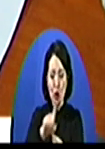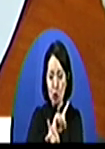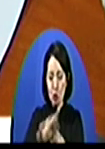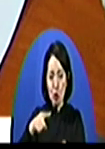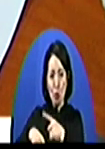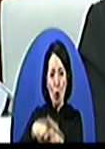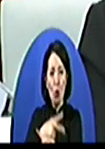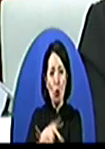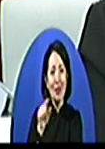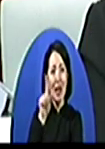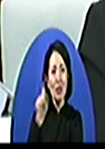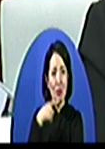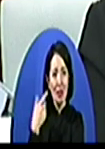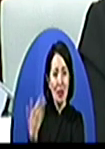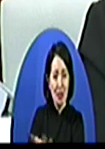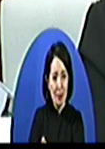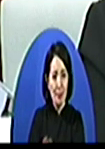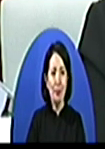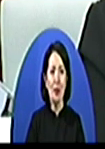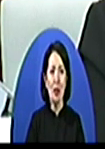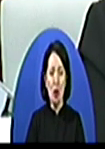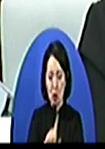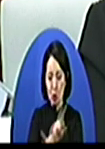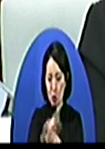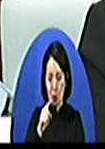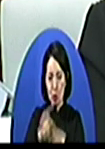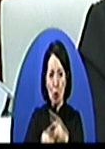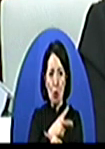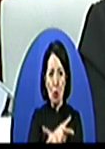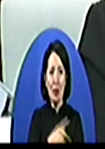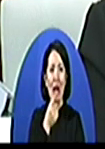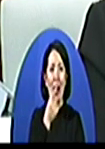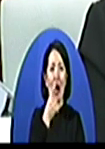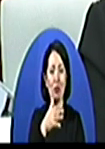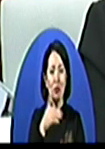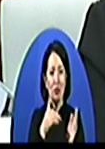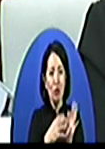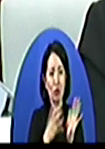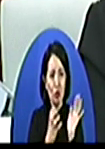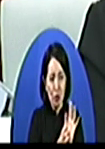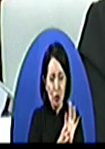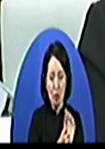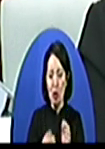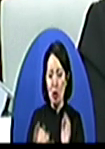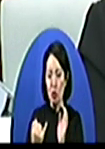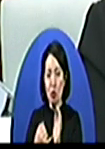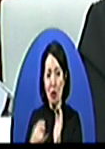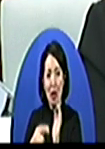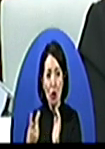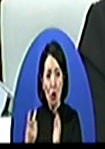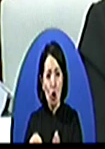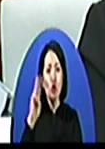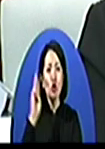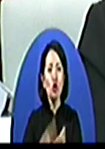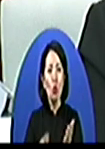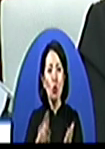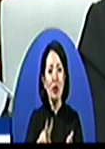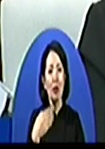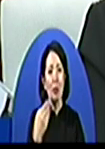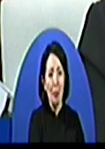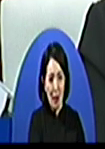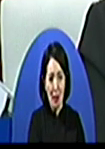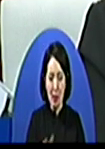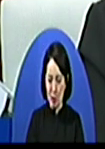юм. Зөрчлийн тухай хуулийн 15-9 6-20 гээд торгуулийн ялын шийтгэл байгаа юм. Гэр бүлийн хүчирхийллийг бол